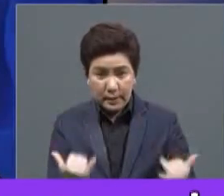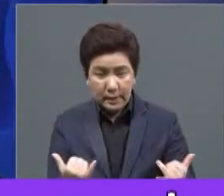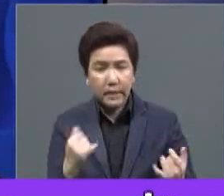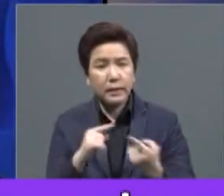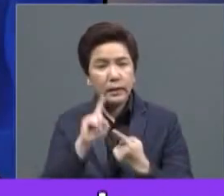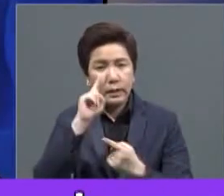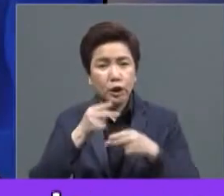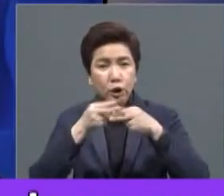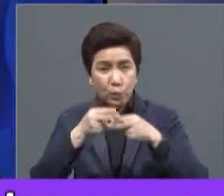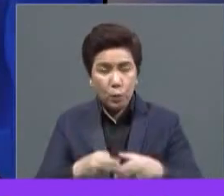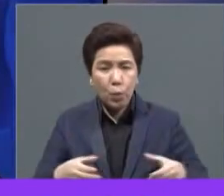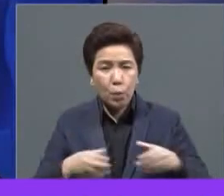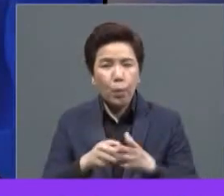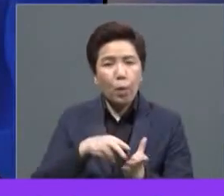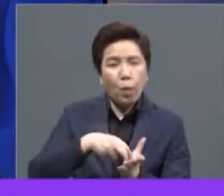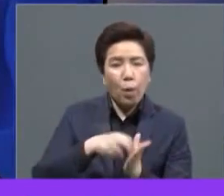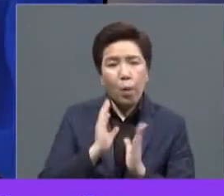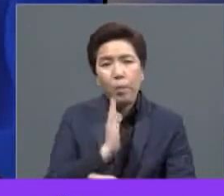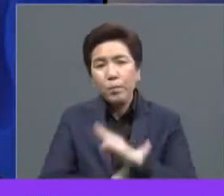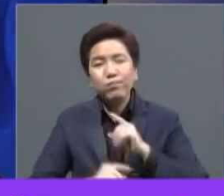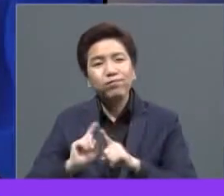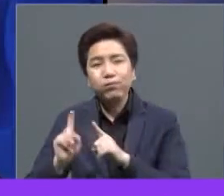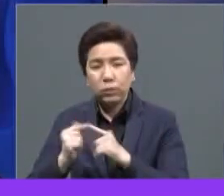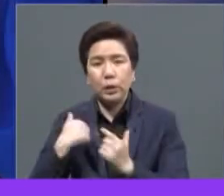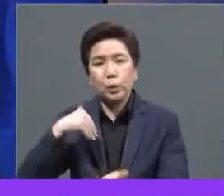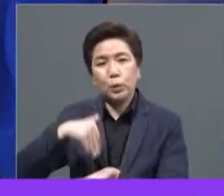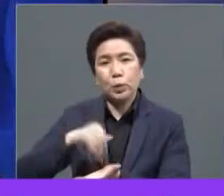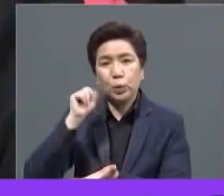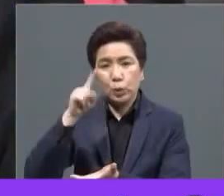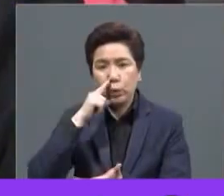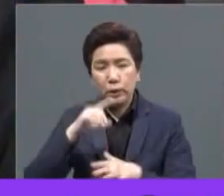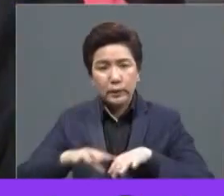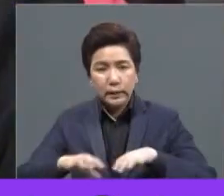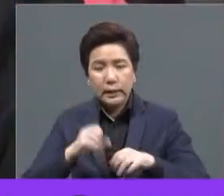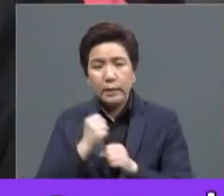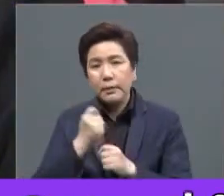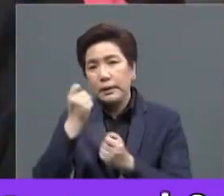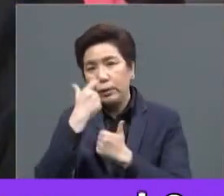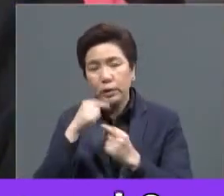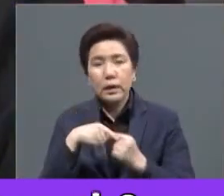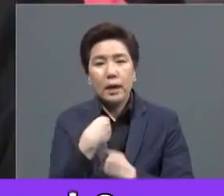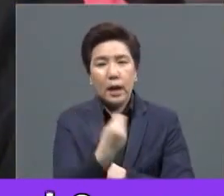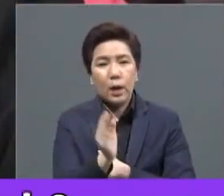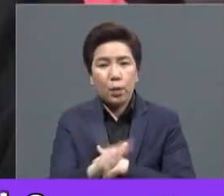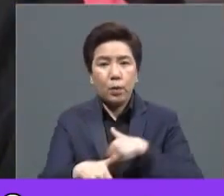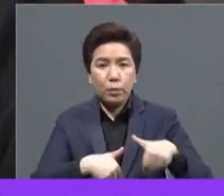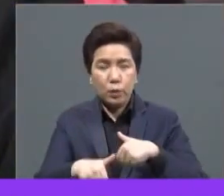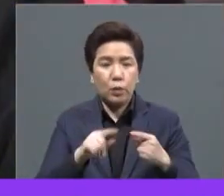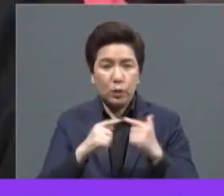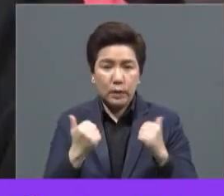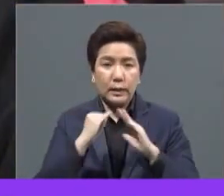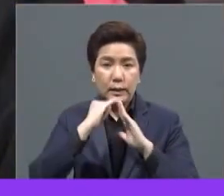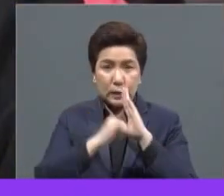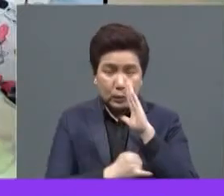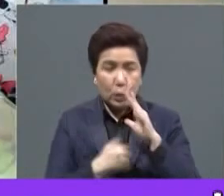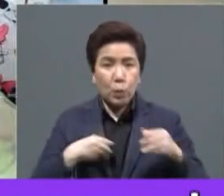เคลื่อนการทำงานอย่างมีประสิทธิภาพและรายงานผลการดำเนินงานให้ทางรัฐมนตรีว่าการกระทรวงการพัฒนาสังคมและความมั่น